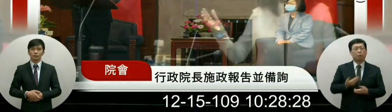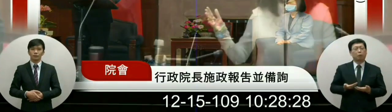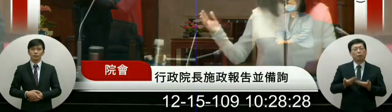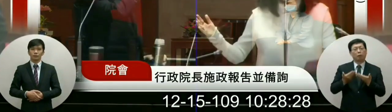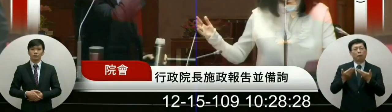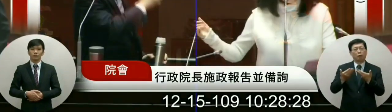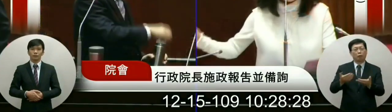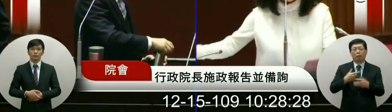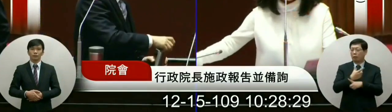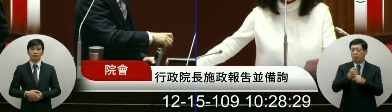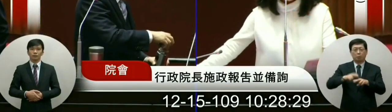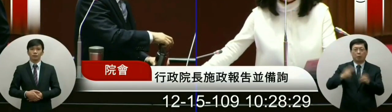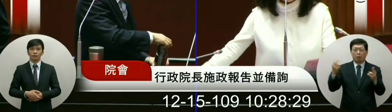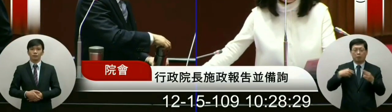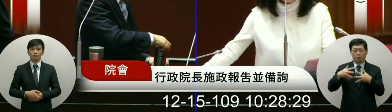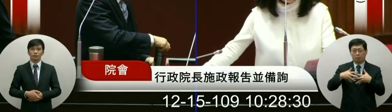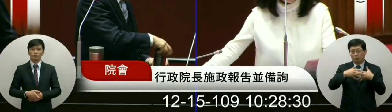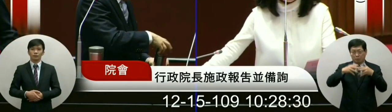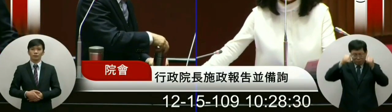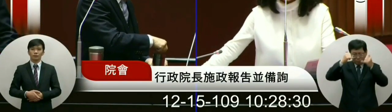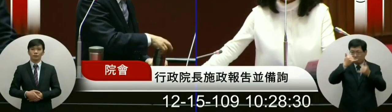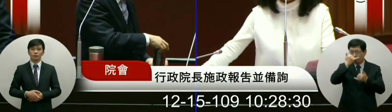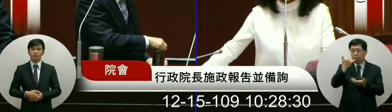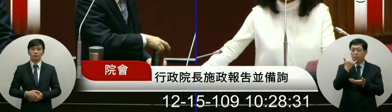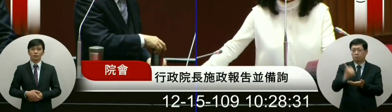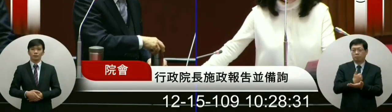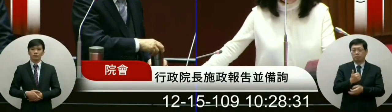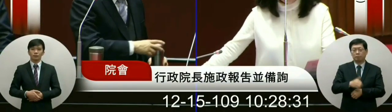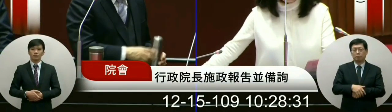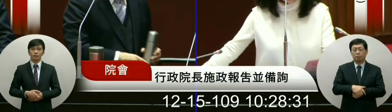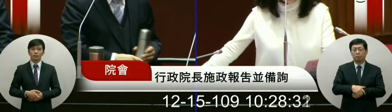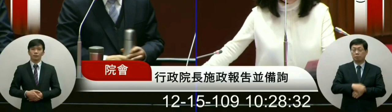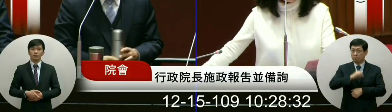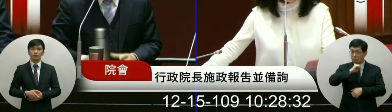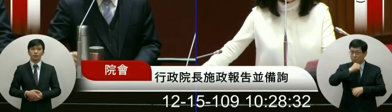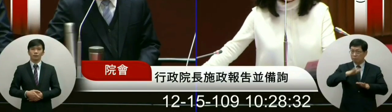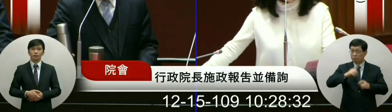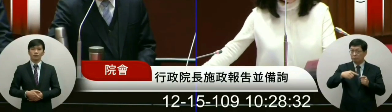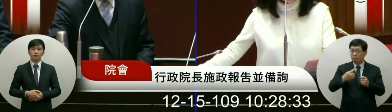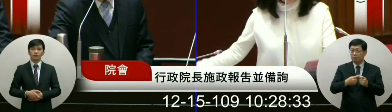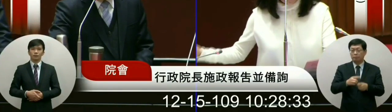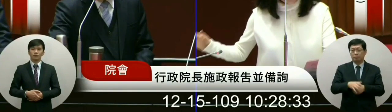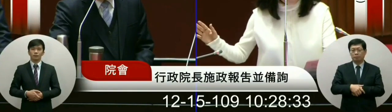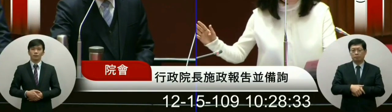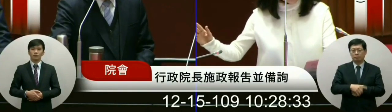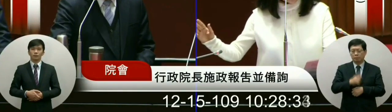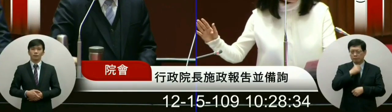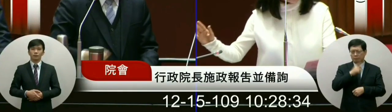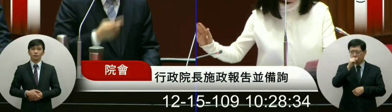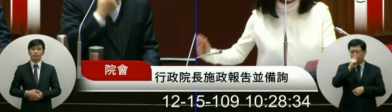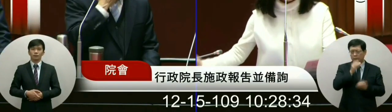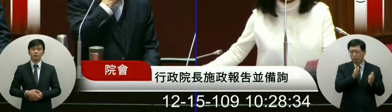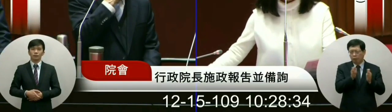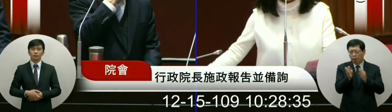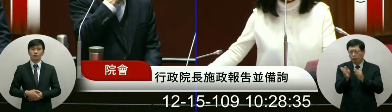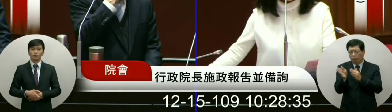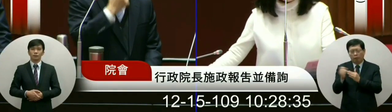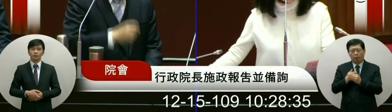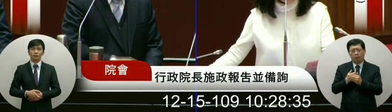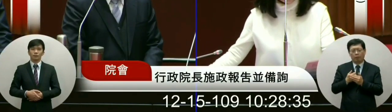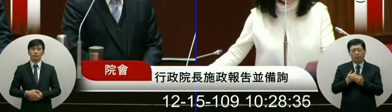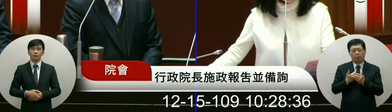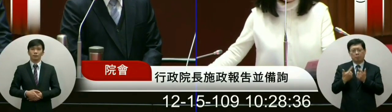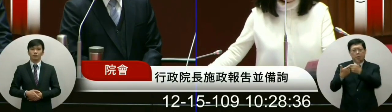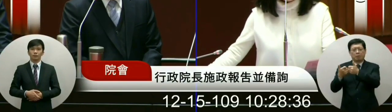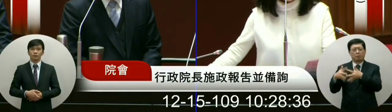上全面开放美猪美牛进口。台湾今年一直往美国靠拢，